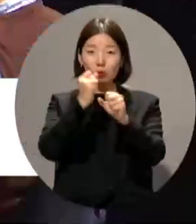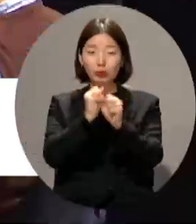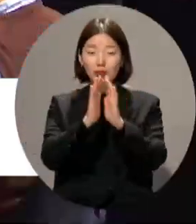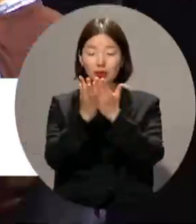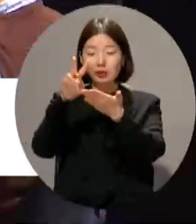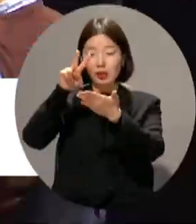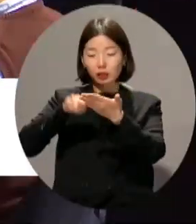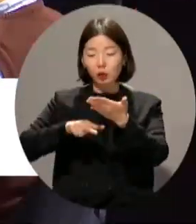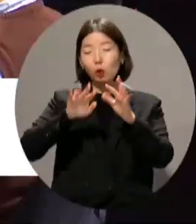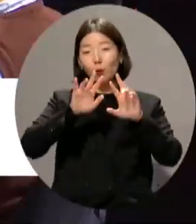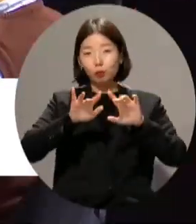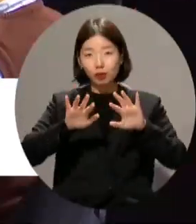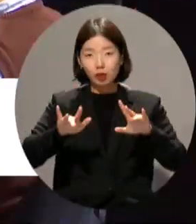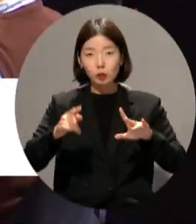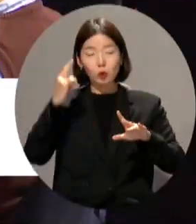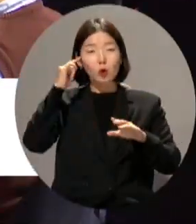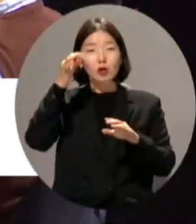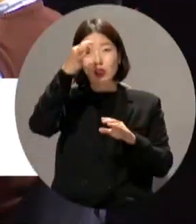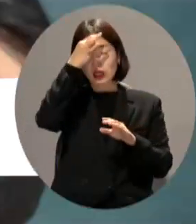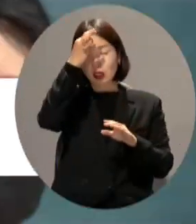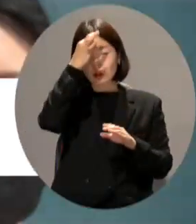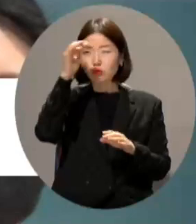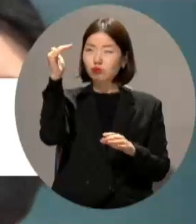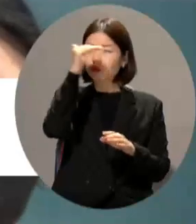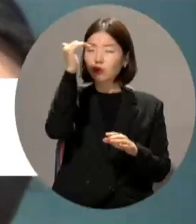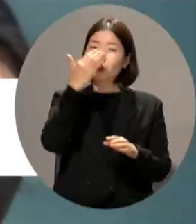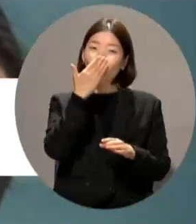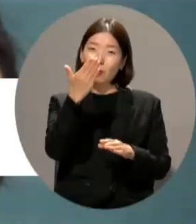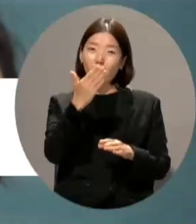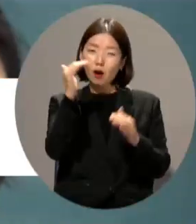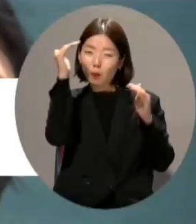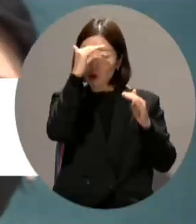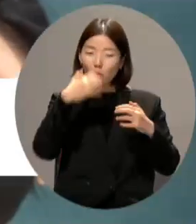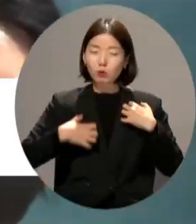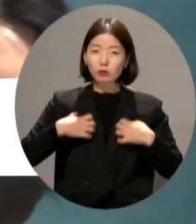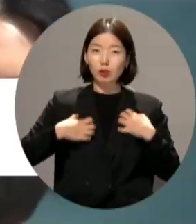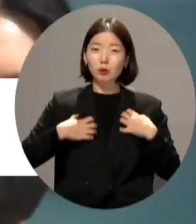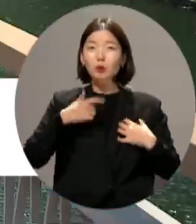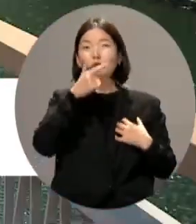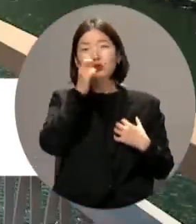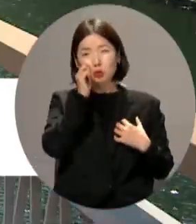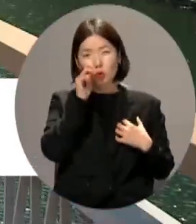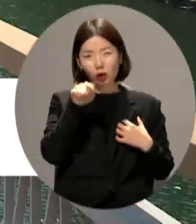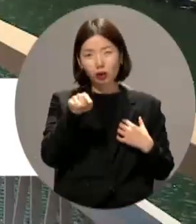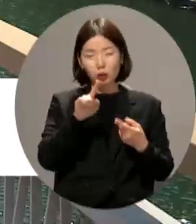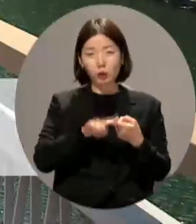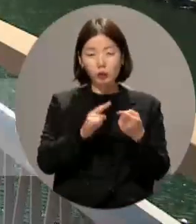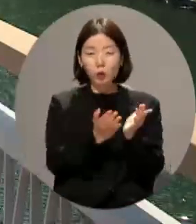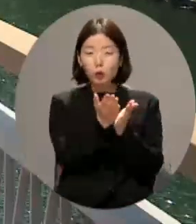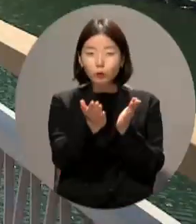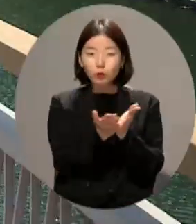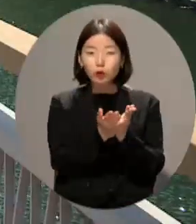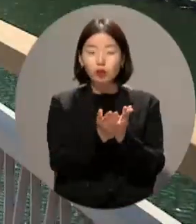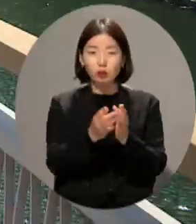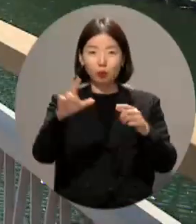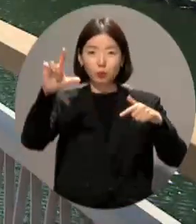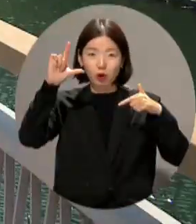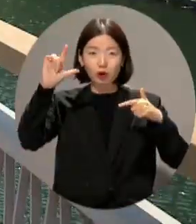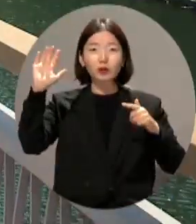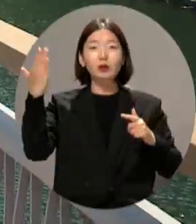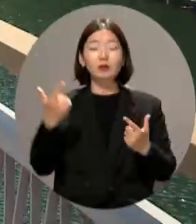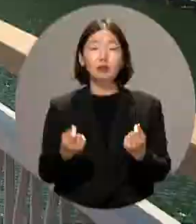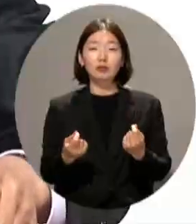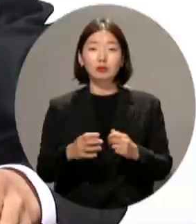아니라 피아노 연주, 예술 작품 감상이 가능해 볼거리, 즐길거리가 부족하다는 아중호수의 명물이 될